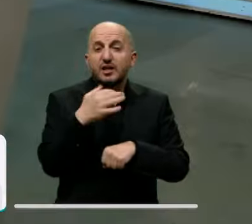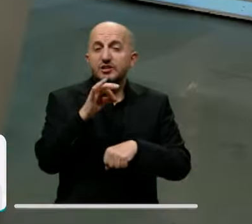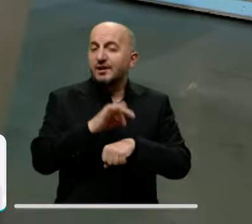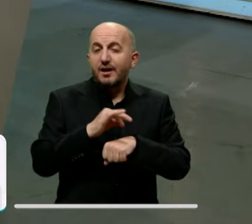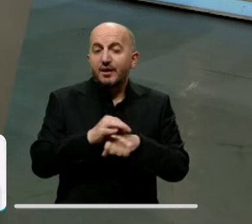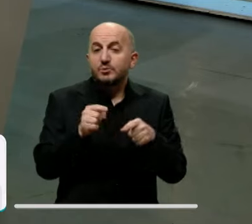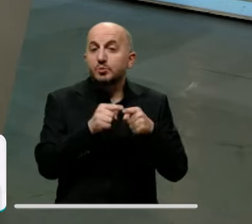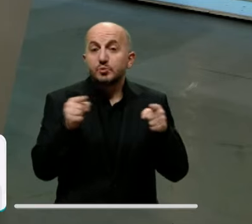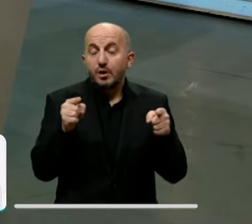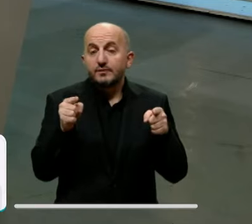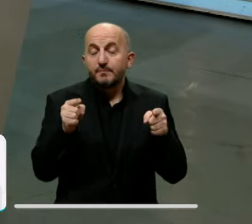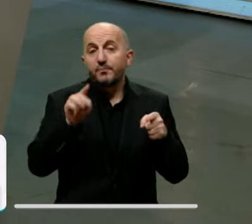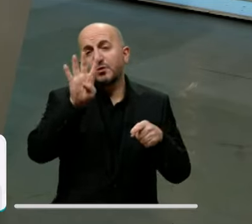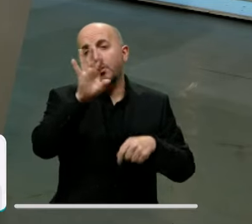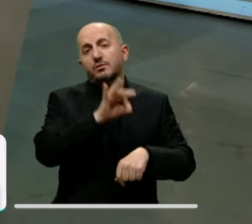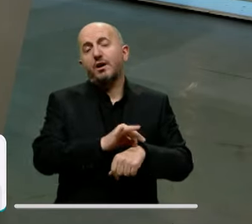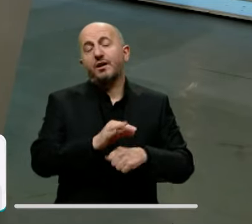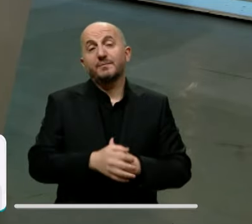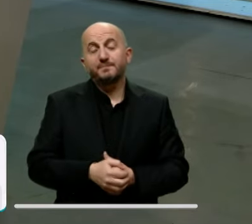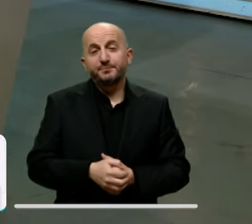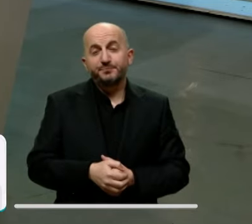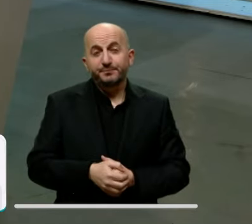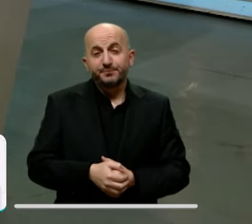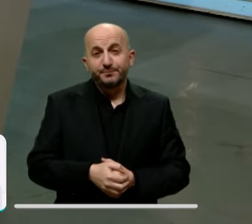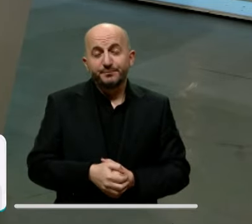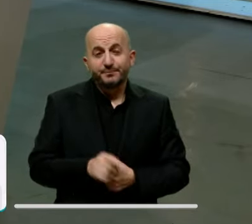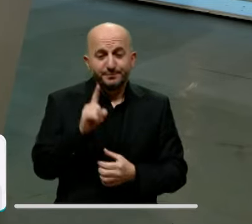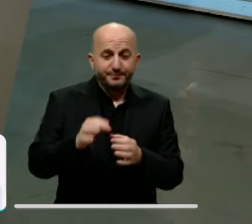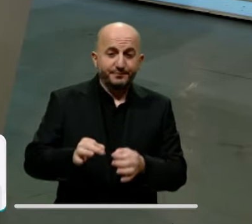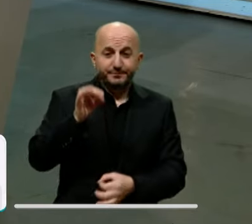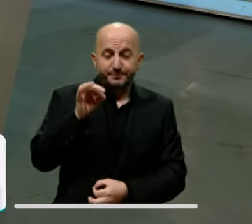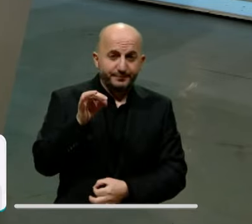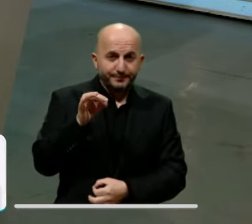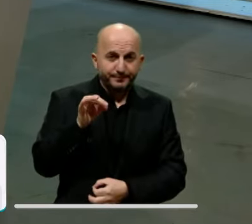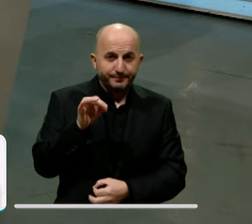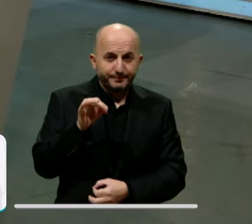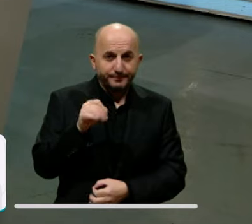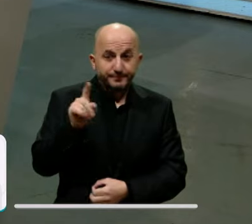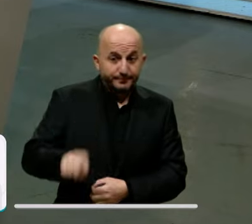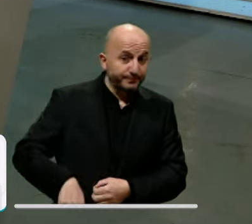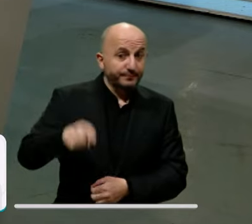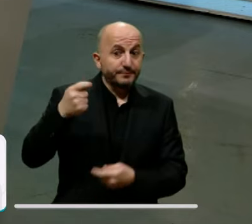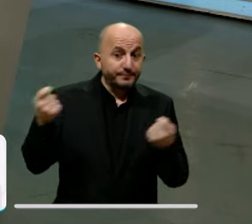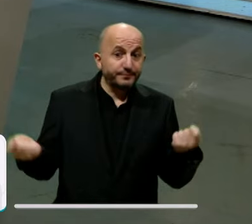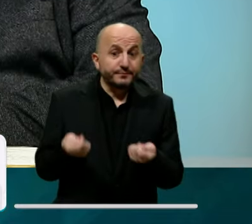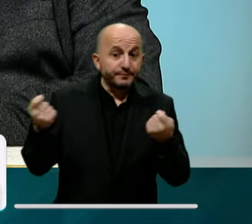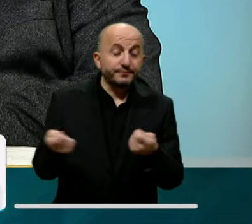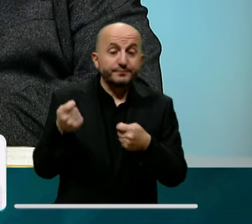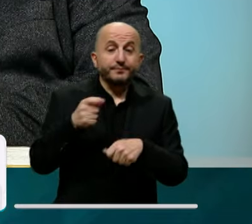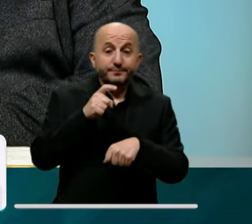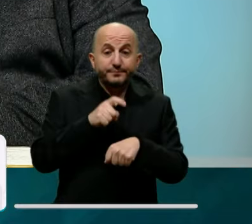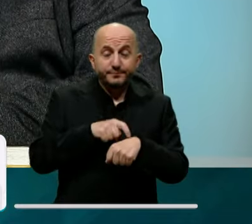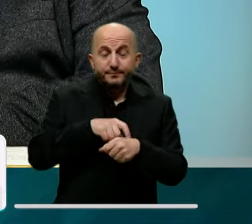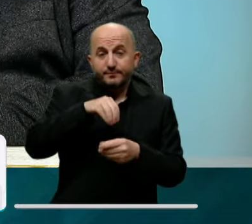sürer en fazla 4 dakika yani e bir kimsenin eee bir bir günlük mesay İçerisinde 4